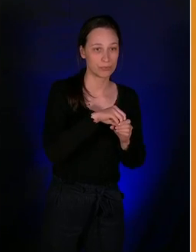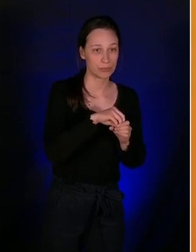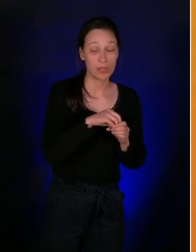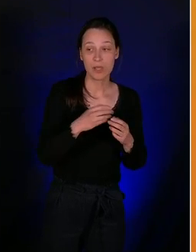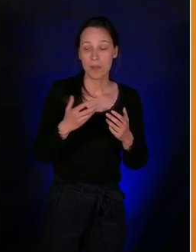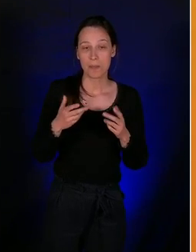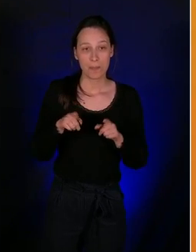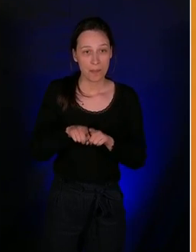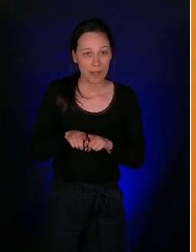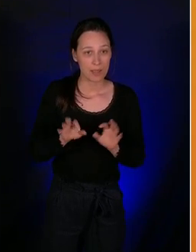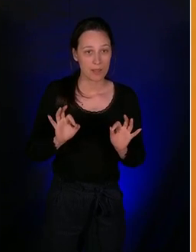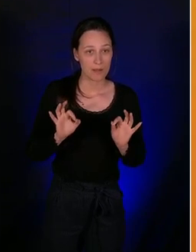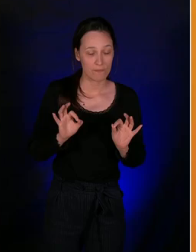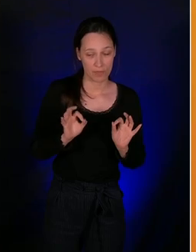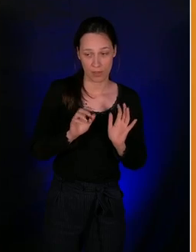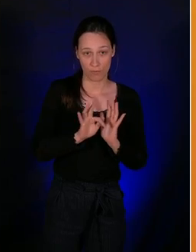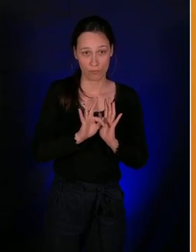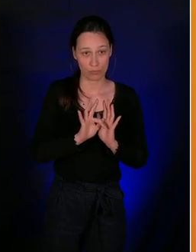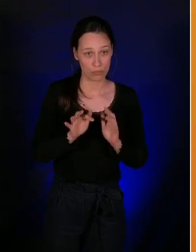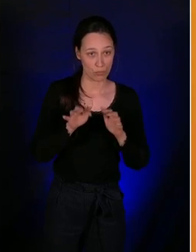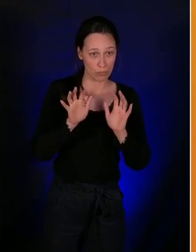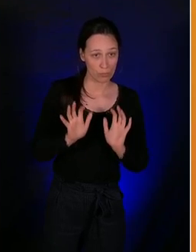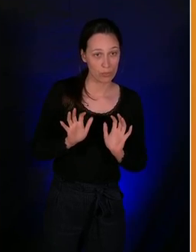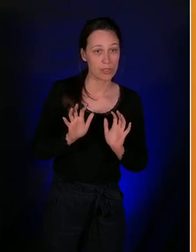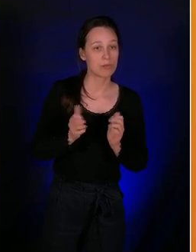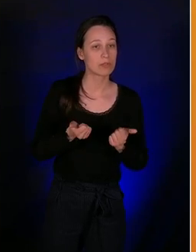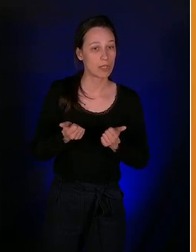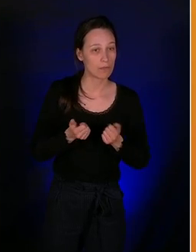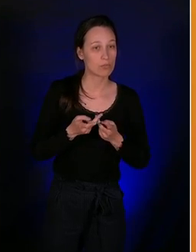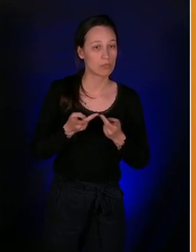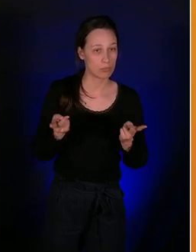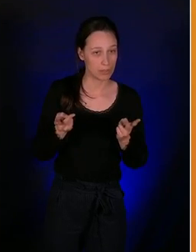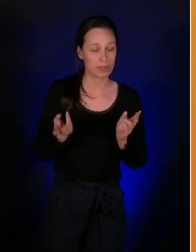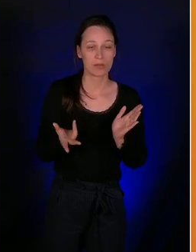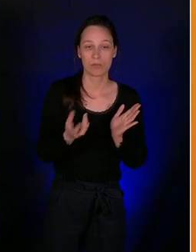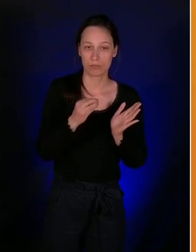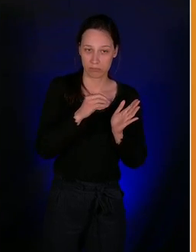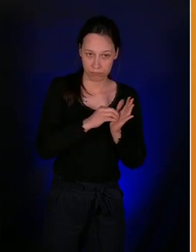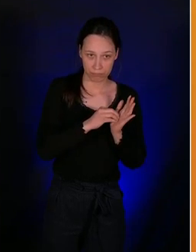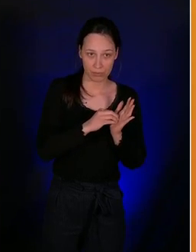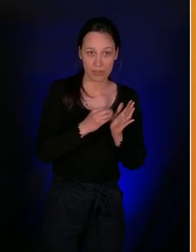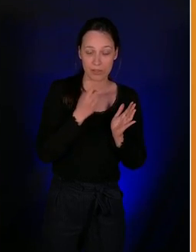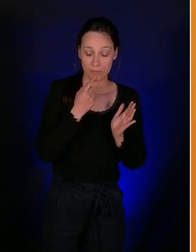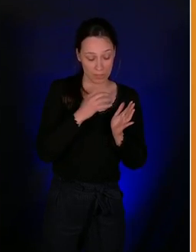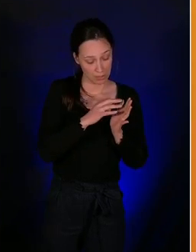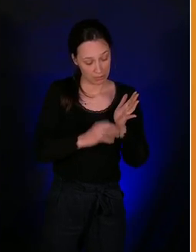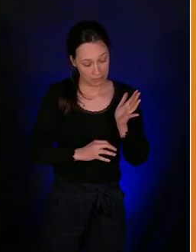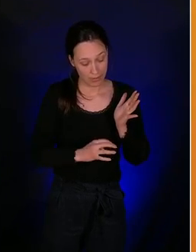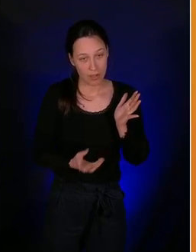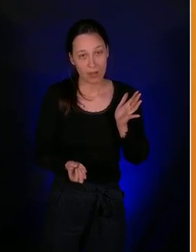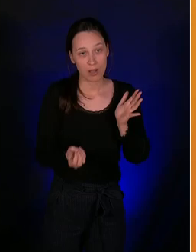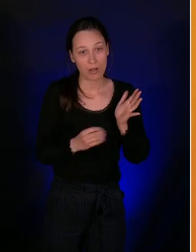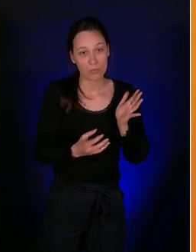publique et les services publics. Et donc tout au long du texte ont été rajoutées ces